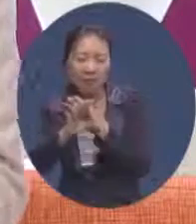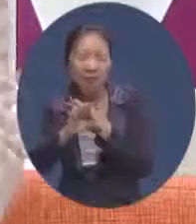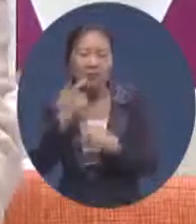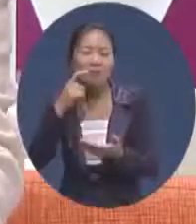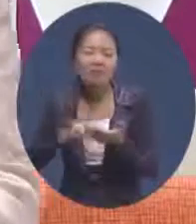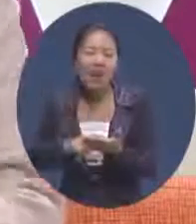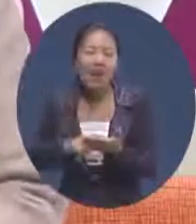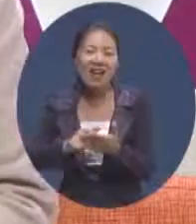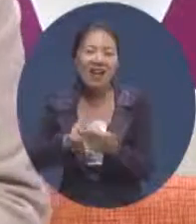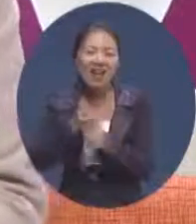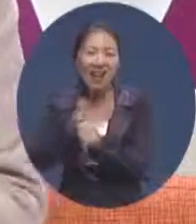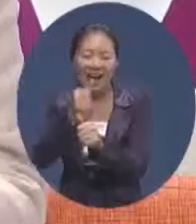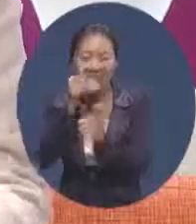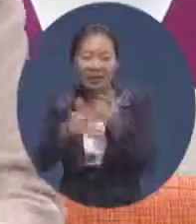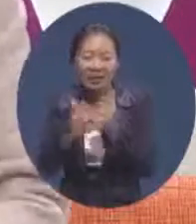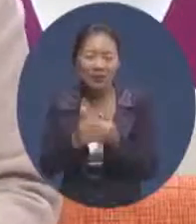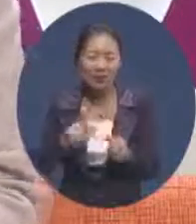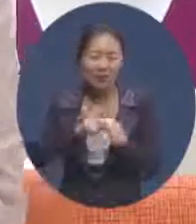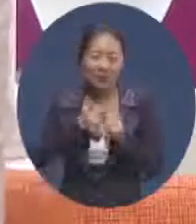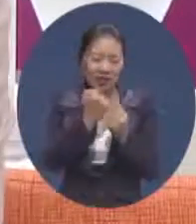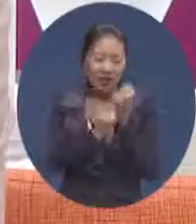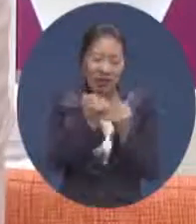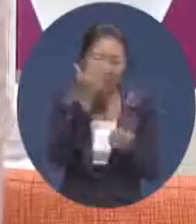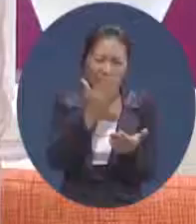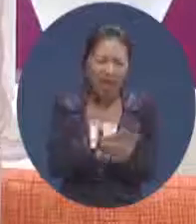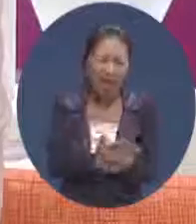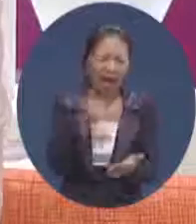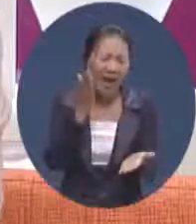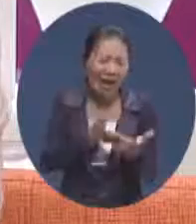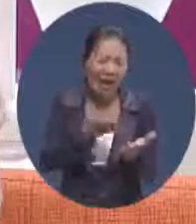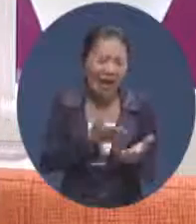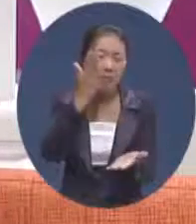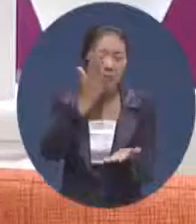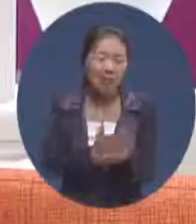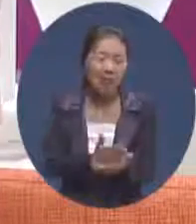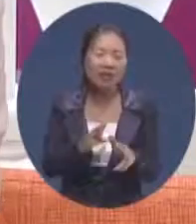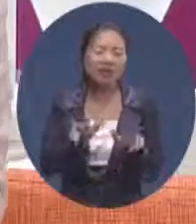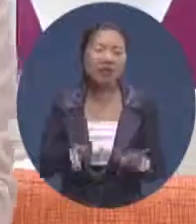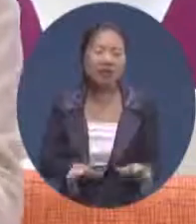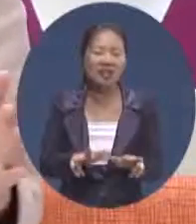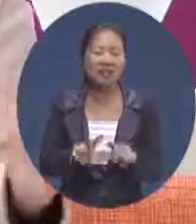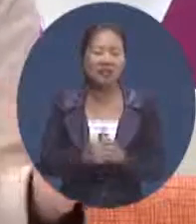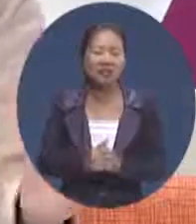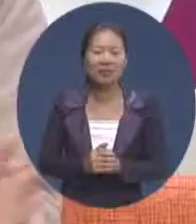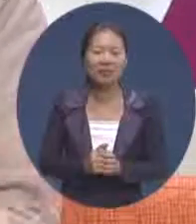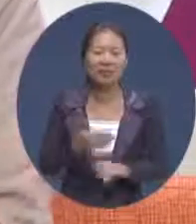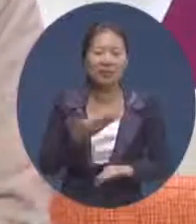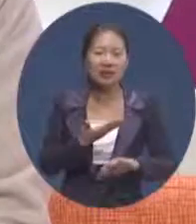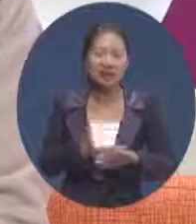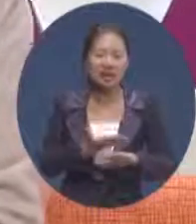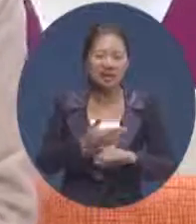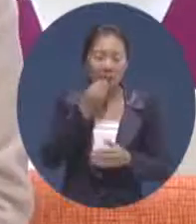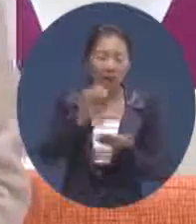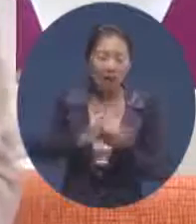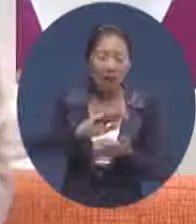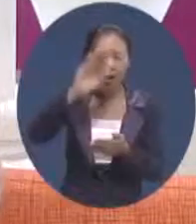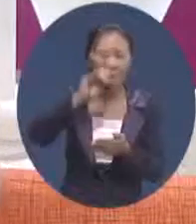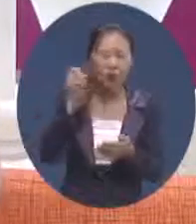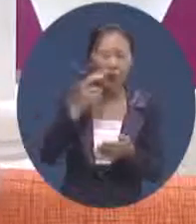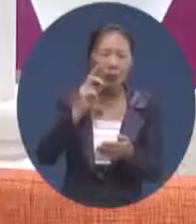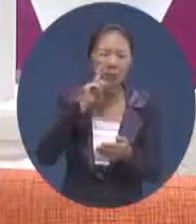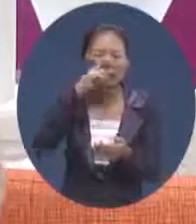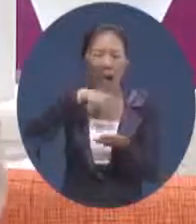굳이 왜 애한테 막 설명하고 왜 여기다 그리니 이거 하실 게 아니라 다른 이제 조금 제가 이제 다른 벽으로 갈 것 같다 그럼 다른